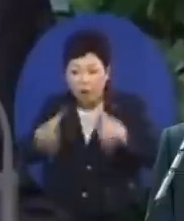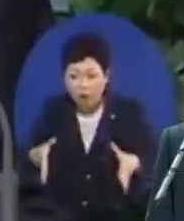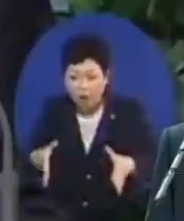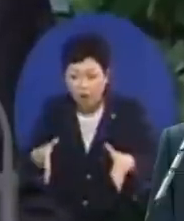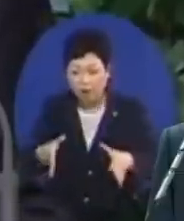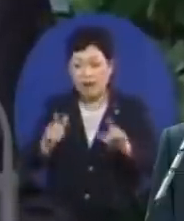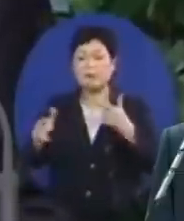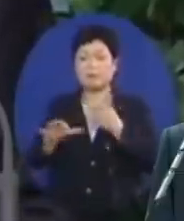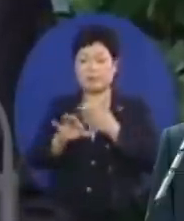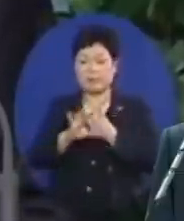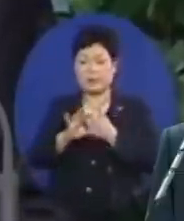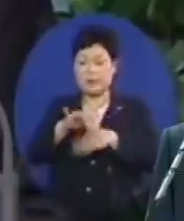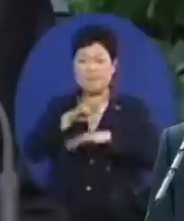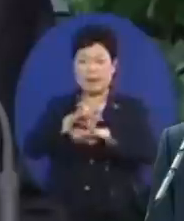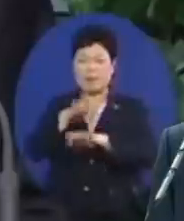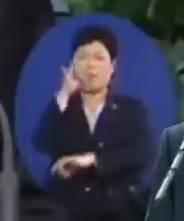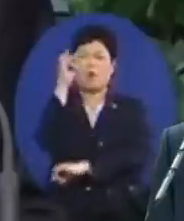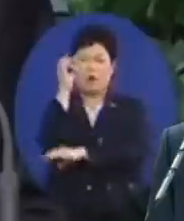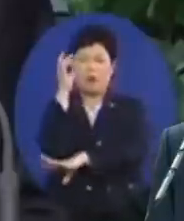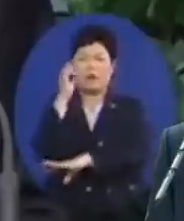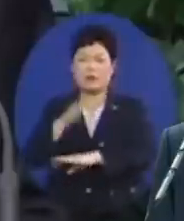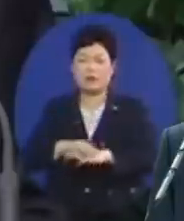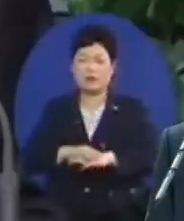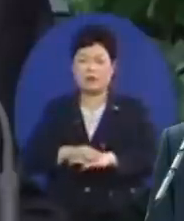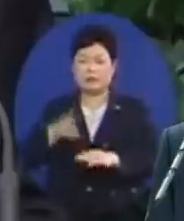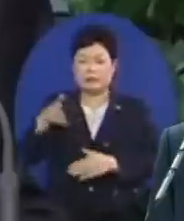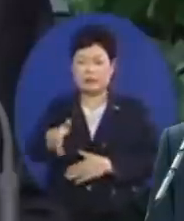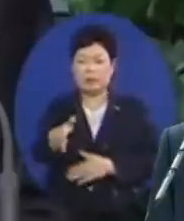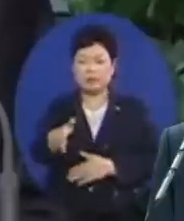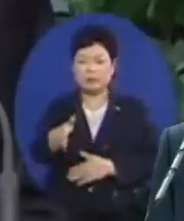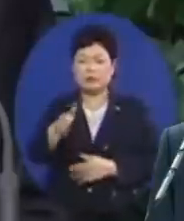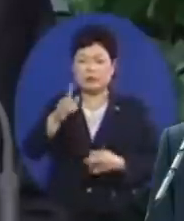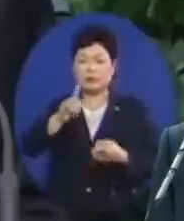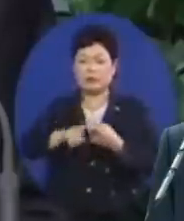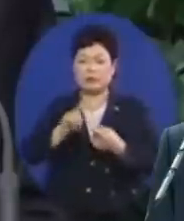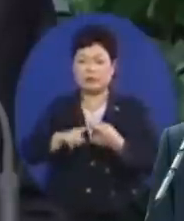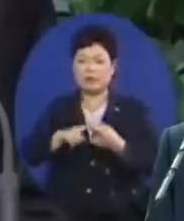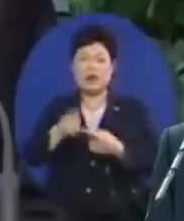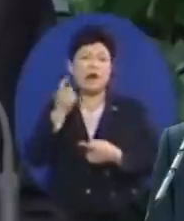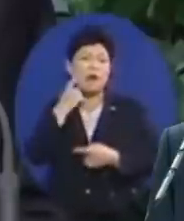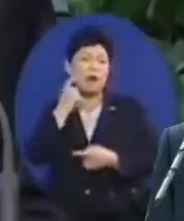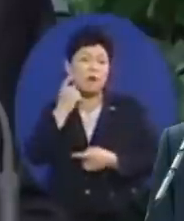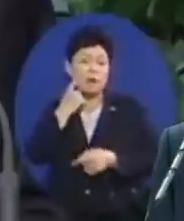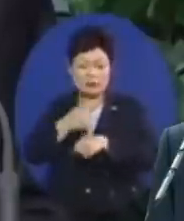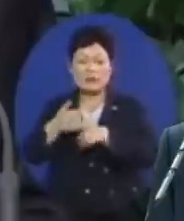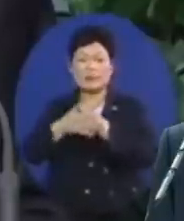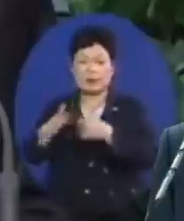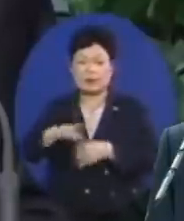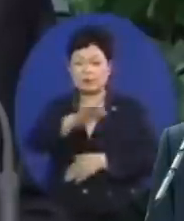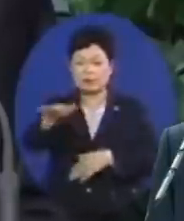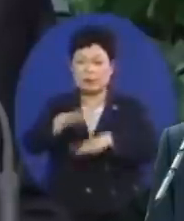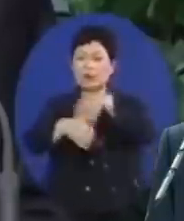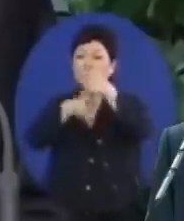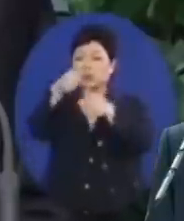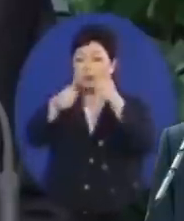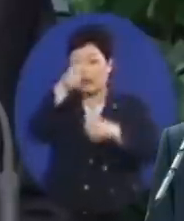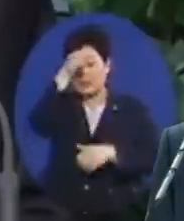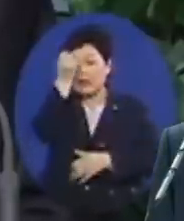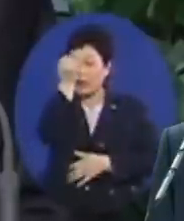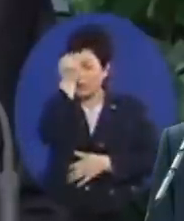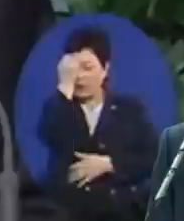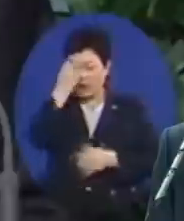왜냐? 마귀는 원래 전문적으로 그것을 하던 놈이니까. 우리의 조상 아담과 하와가